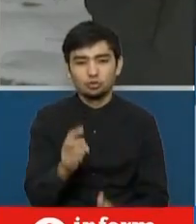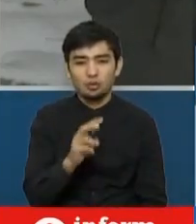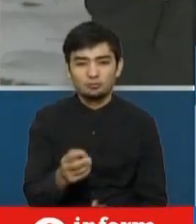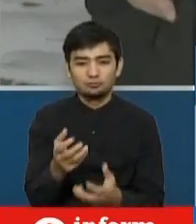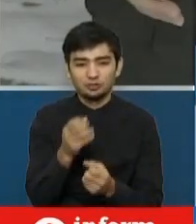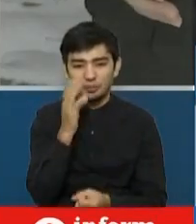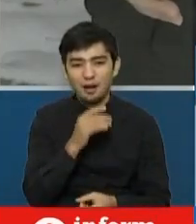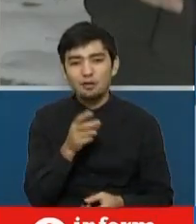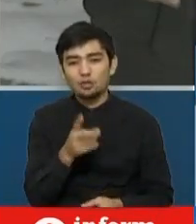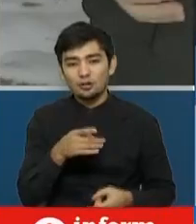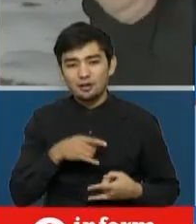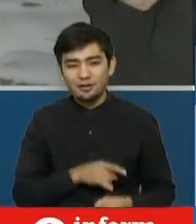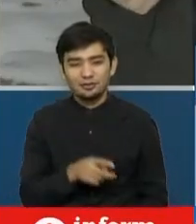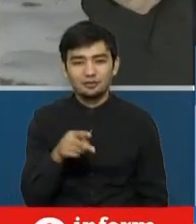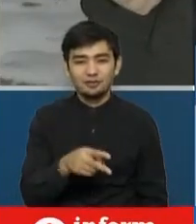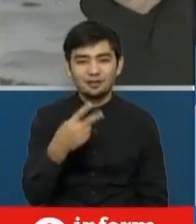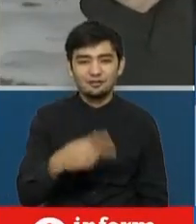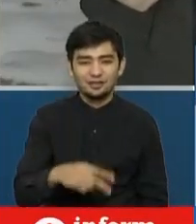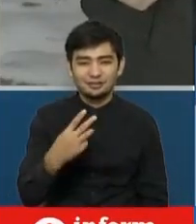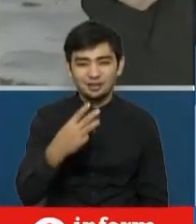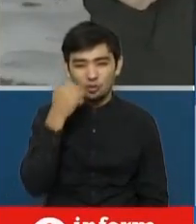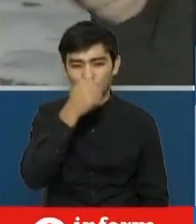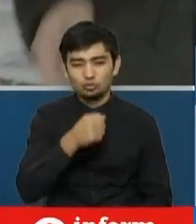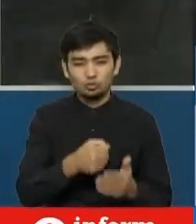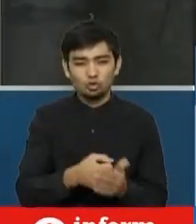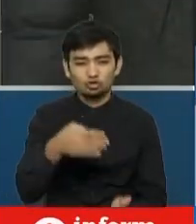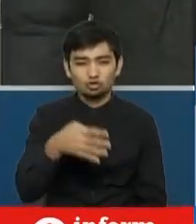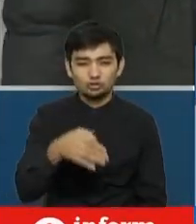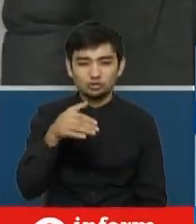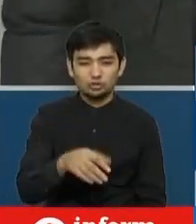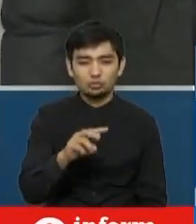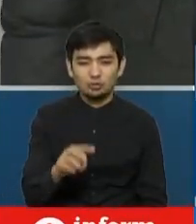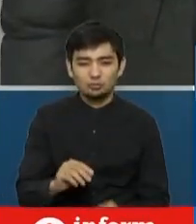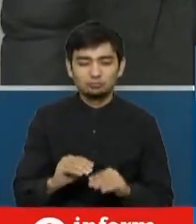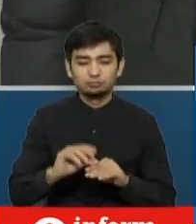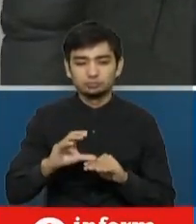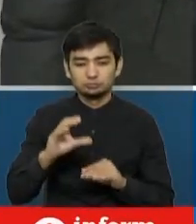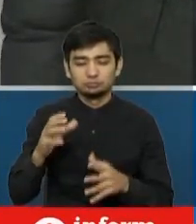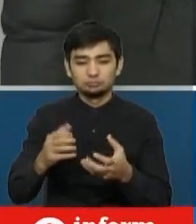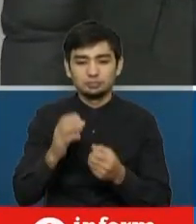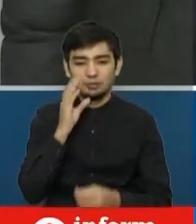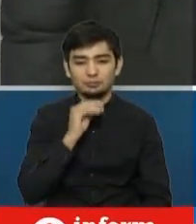в 2023 до 4000 долларов. Эльмира Ержанова, Азамат Кубегенов, Информбюро, Актобе.